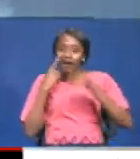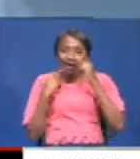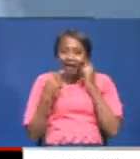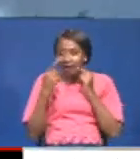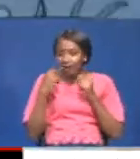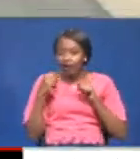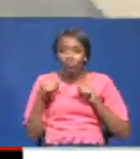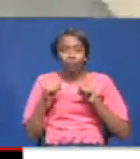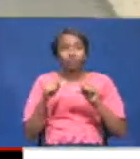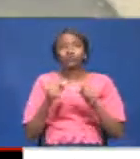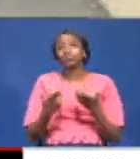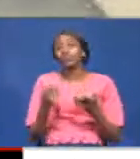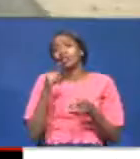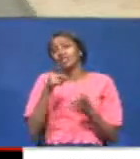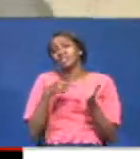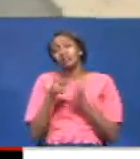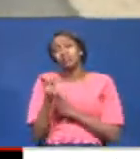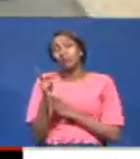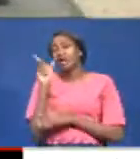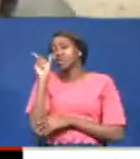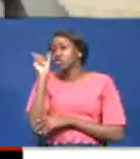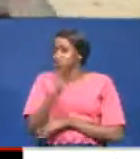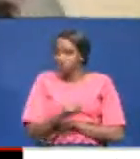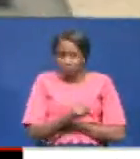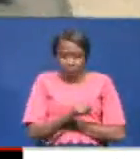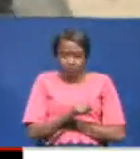malipo hayaridhishi. Nikiripotia Darubini